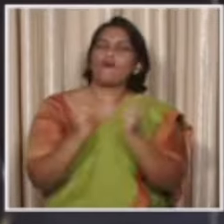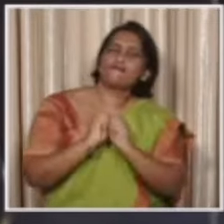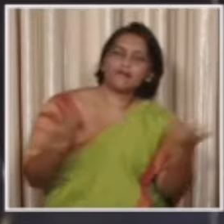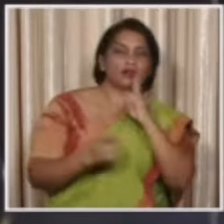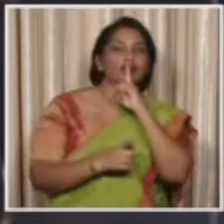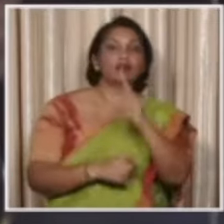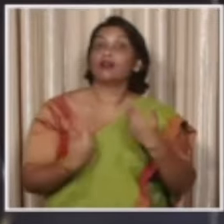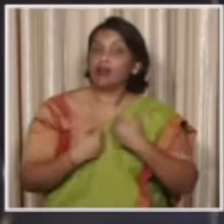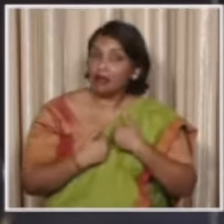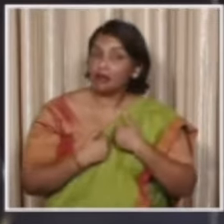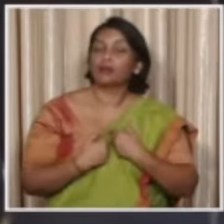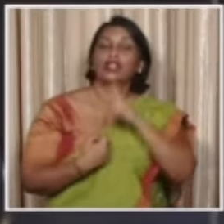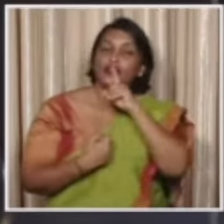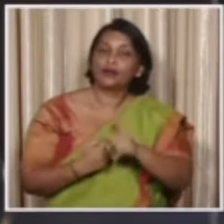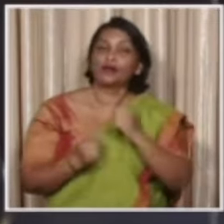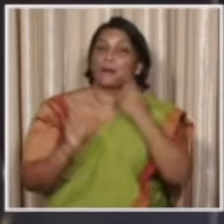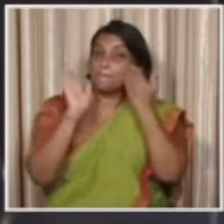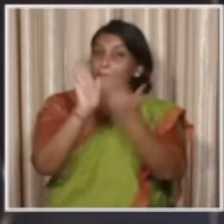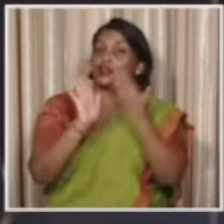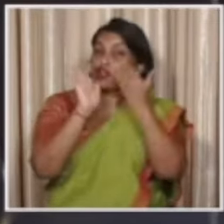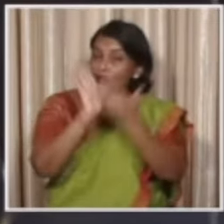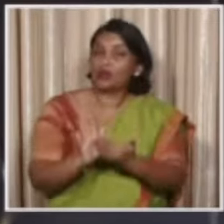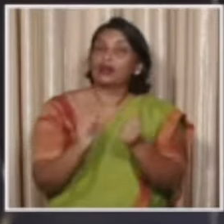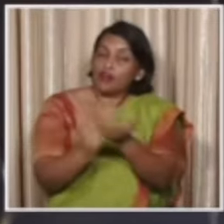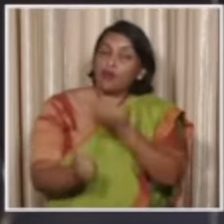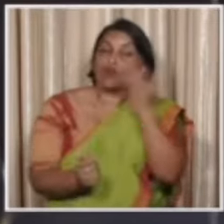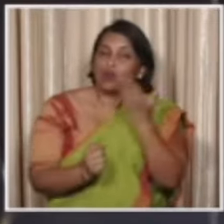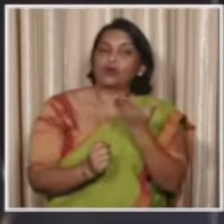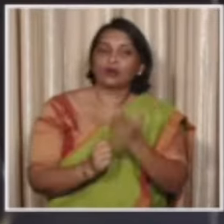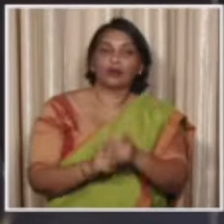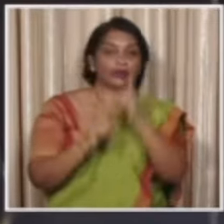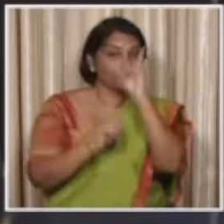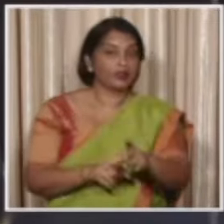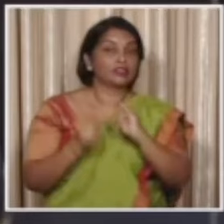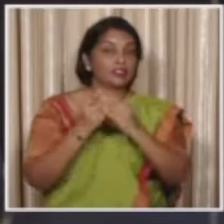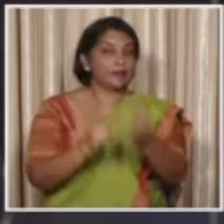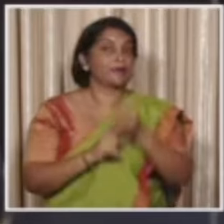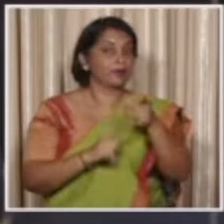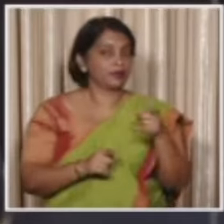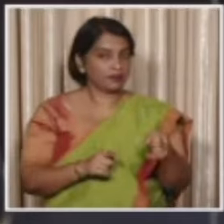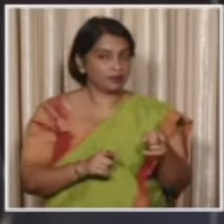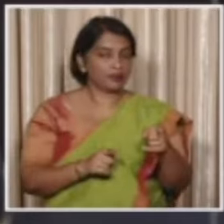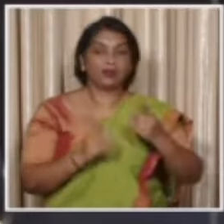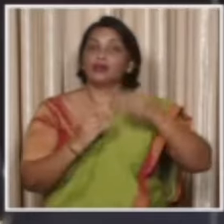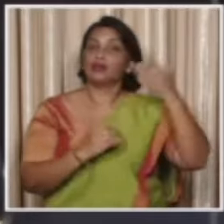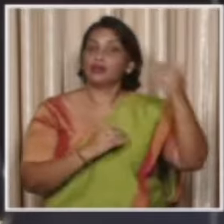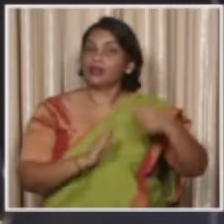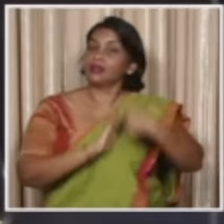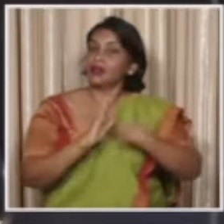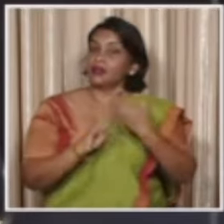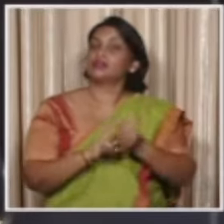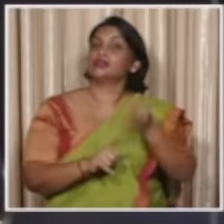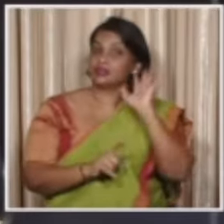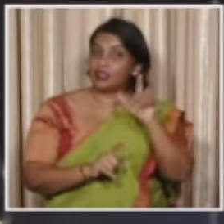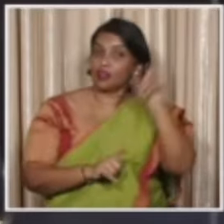කියද්දි අපි ගාන හදලා පෙන්නලා දීලා තියෙනවා මේක කර හැටි ඒ නිසා සජිත් ප්‍රේමදාස ඊළඟට මේ රටේ ජනාධිපති